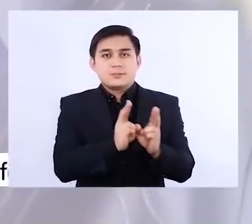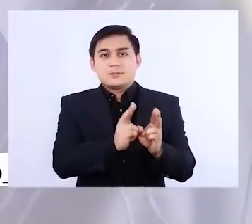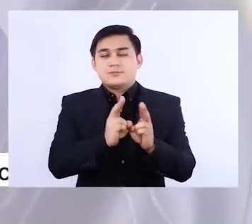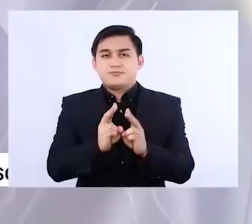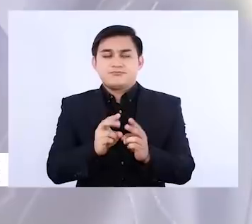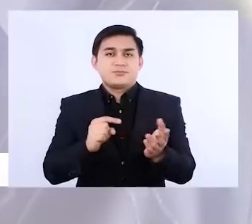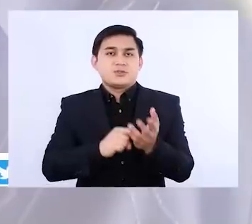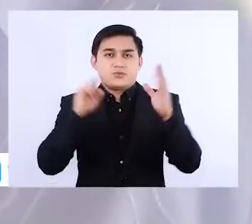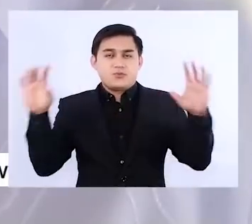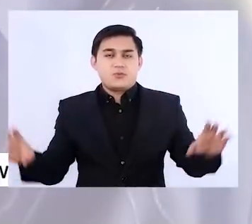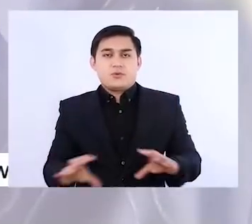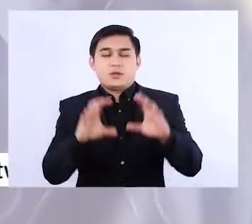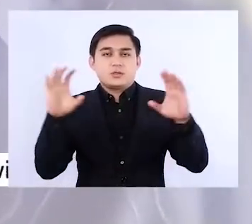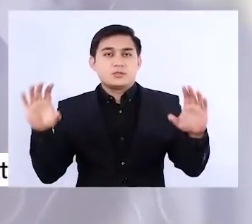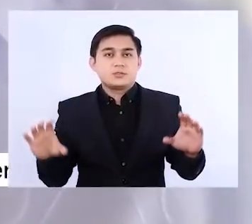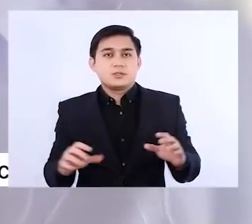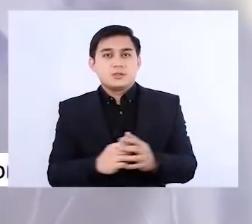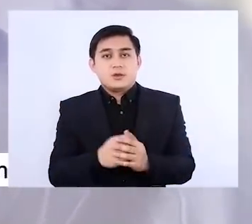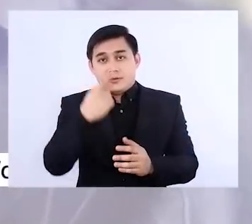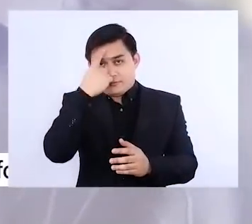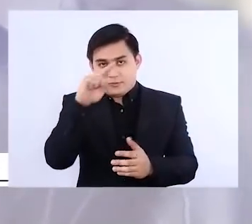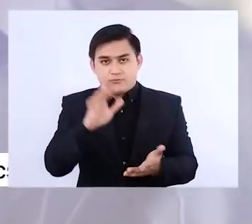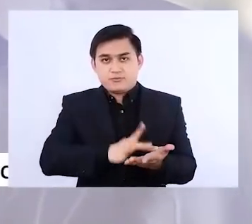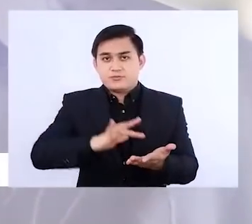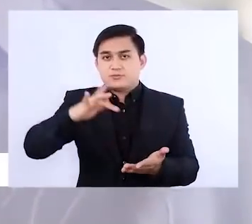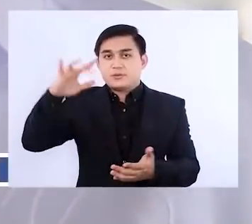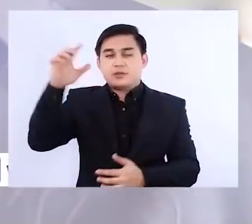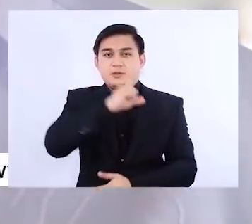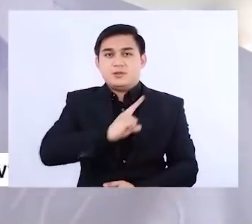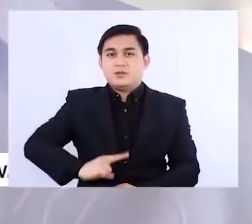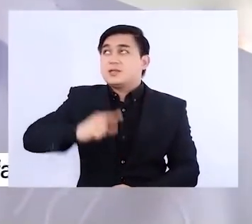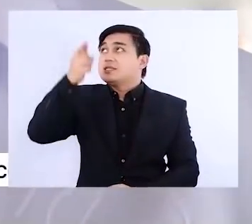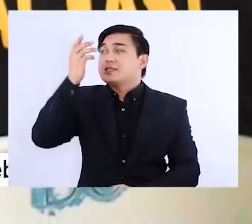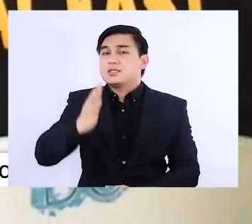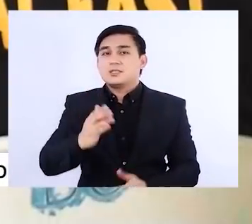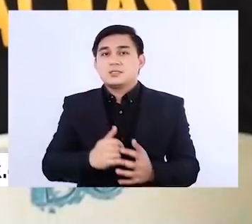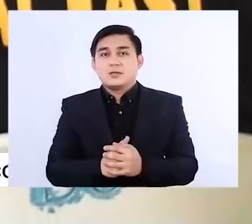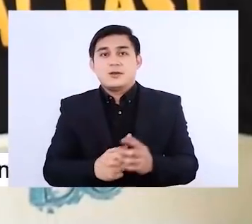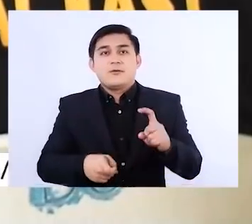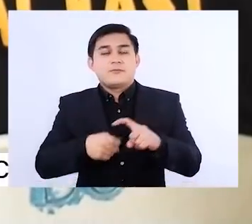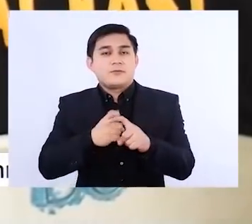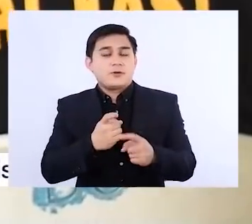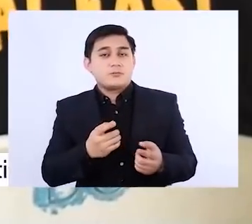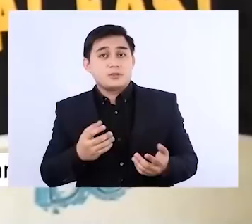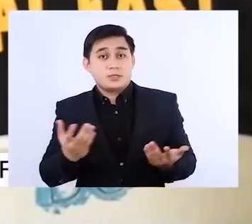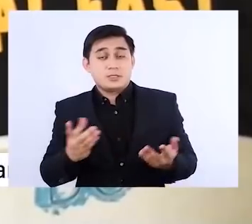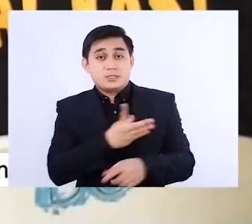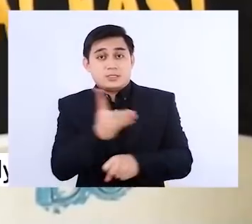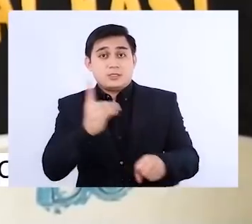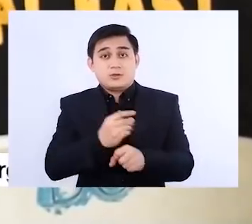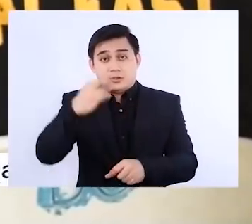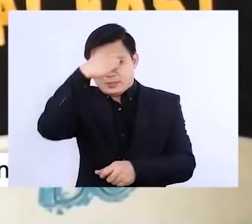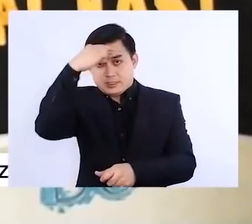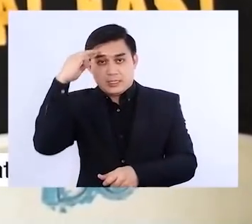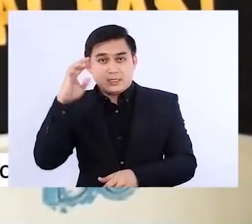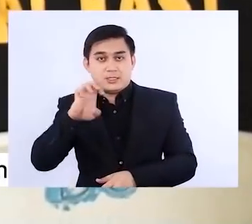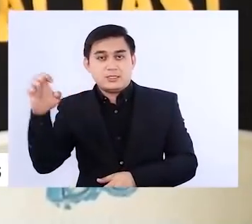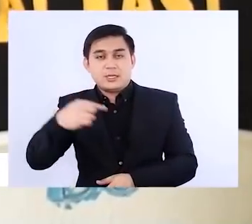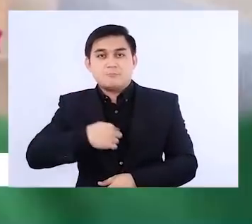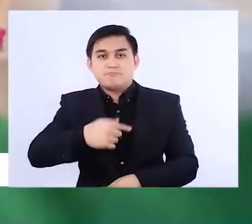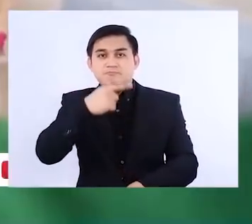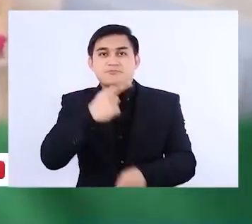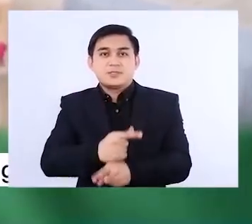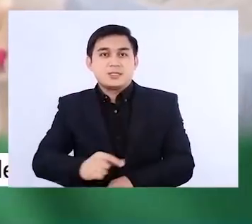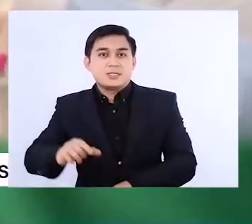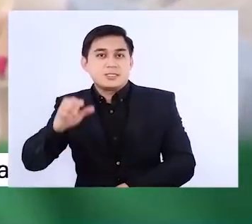mga gawain sa kalwalhatian po ng ating Panginoong Diyos. Mula po sa distrito ng Rizal East, ako po si